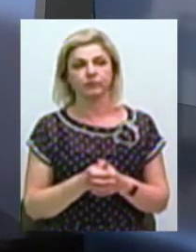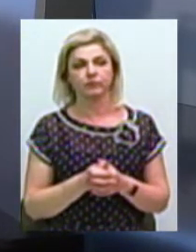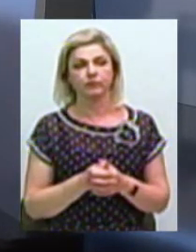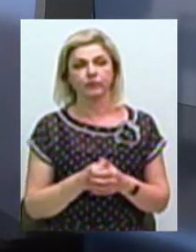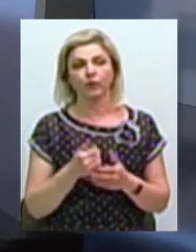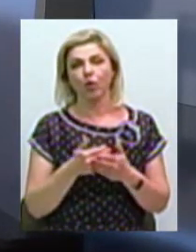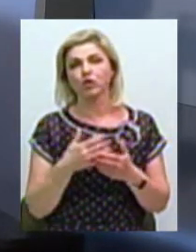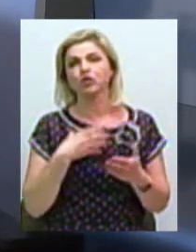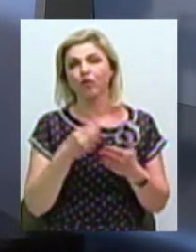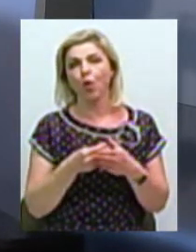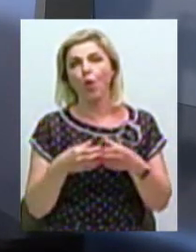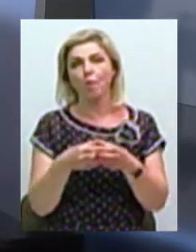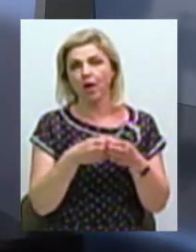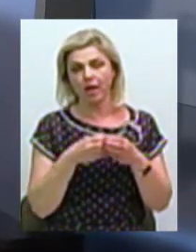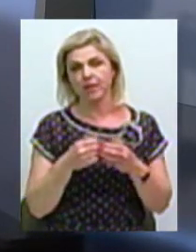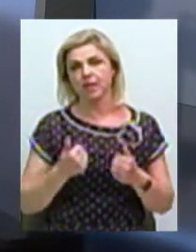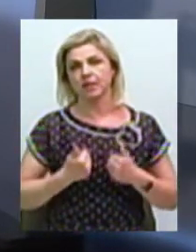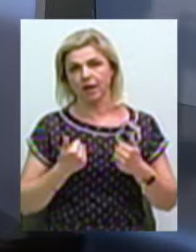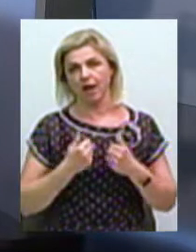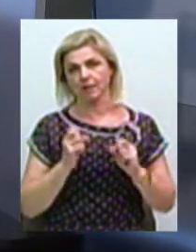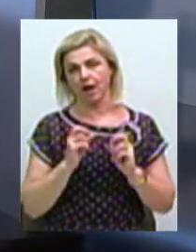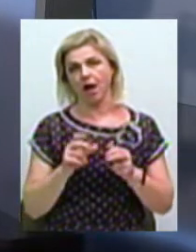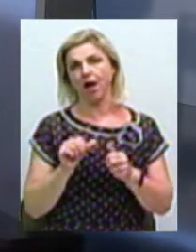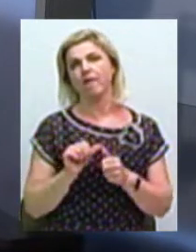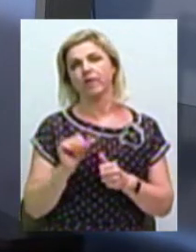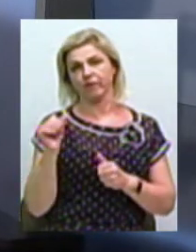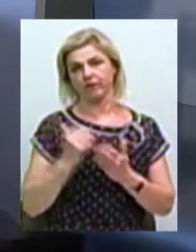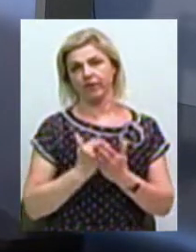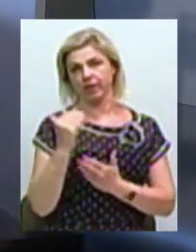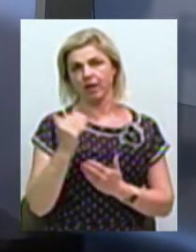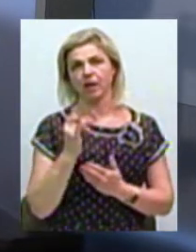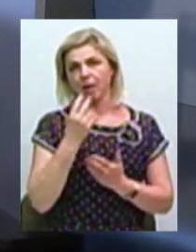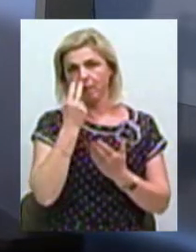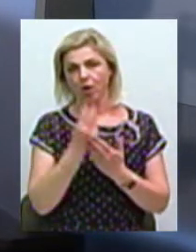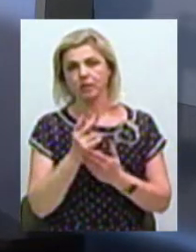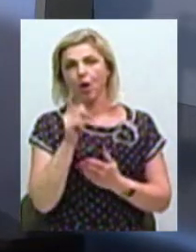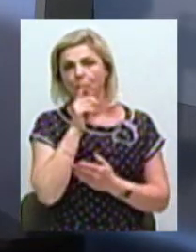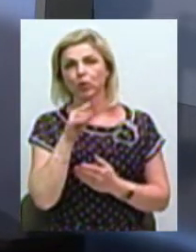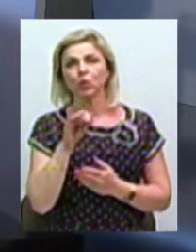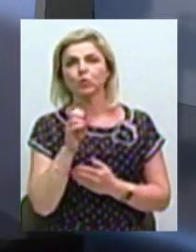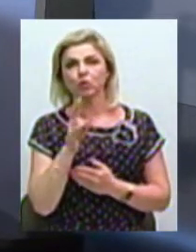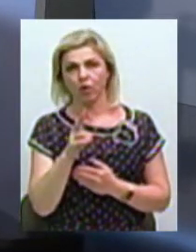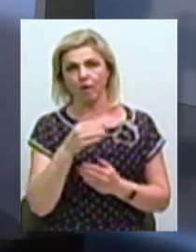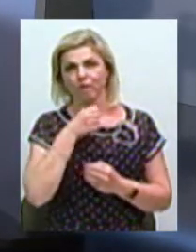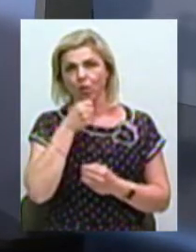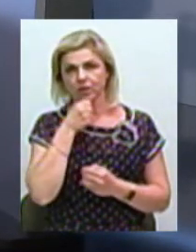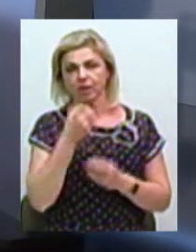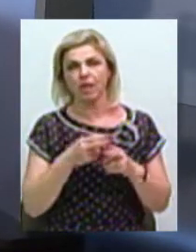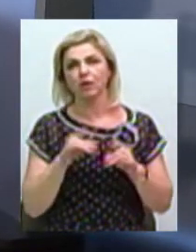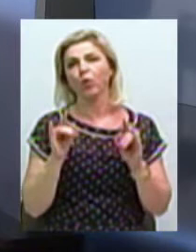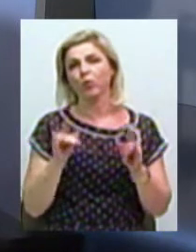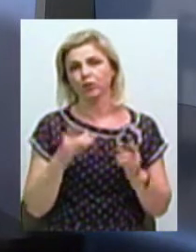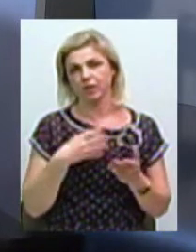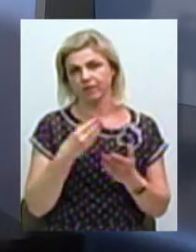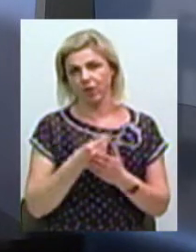своих компаниях пытаются как-то выделиться и стать, вот показать свою такую, в подростковом возрасте особенно, вот эту вот крутость свою, что они